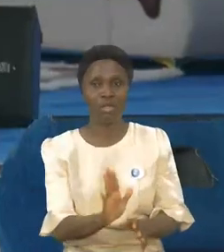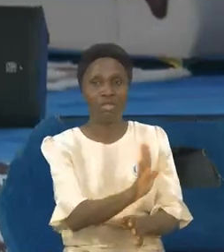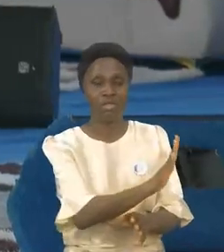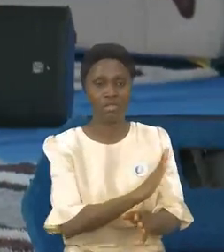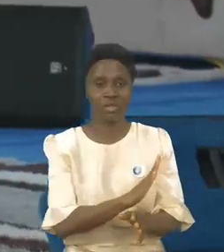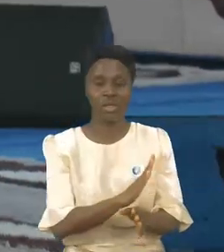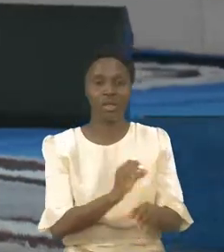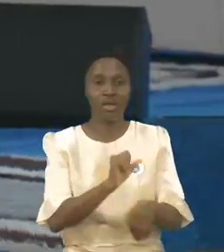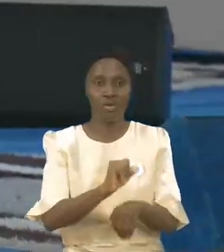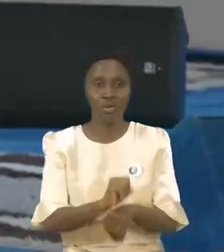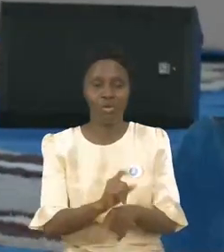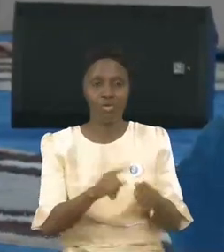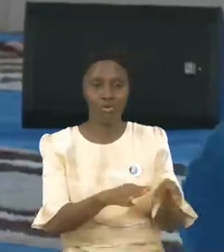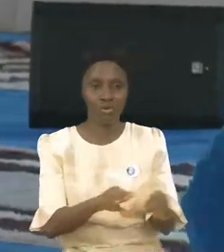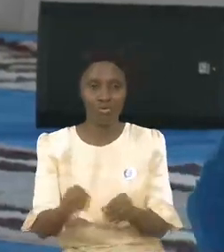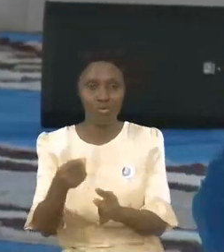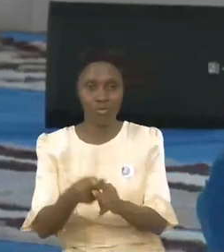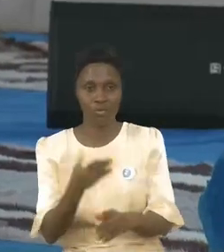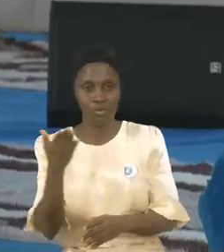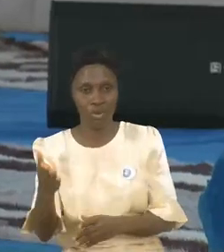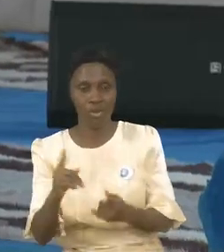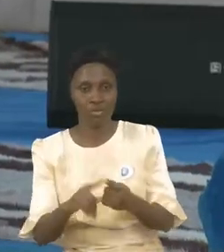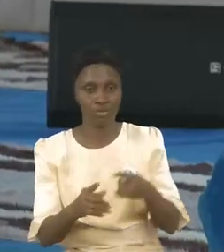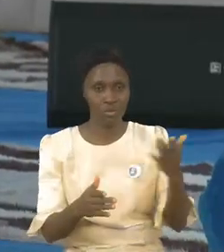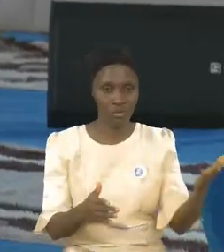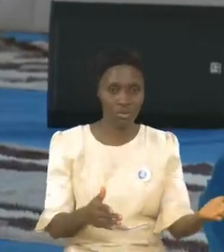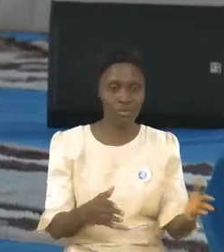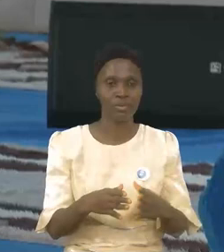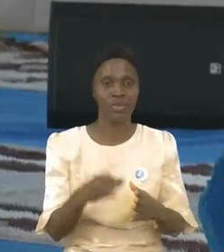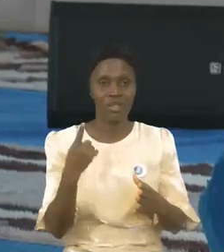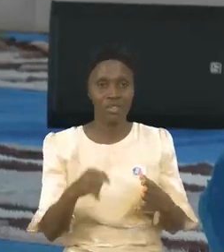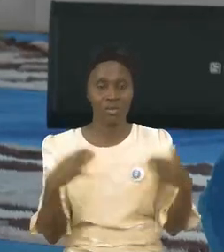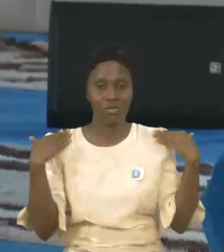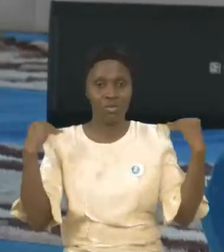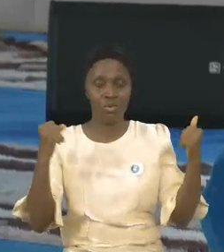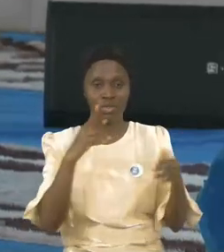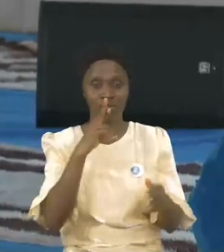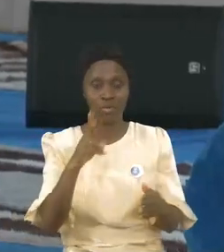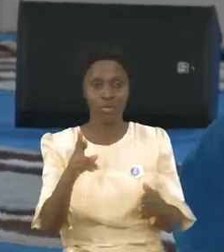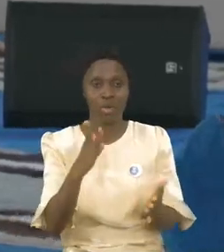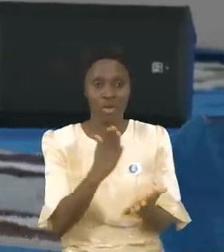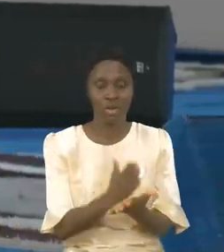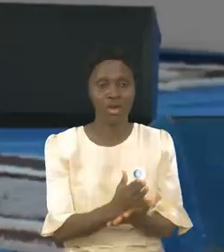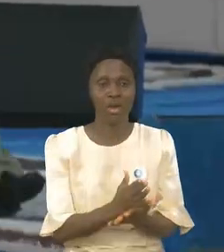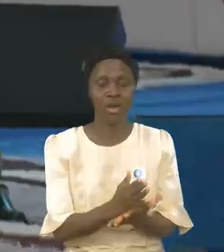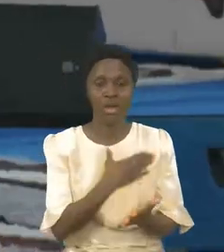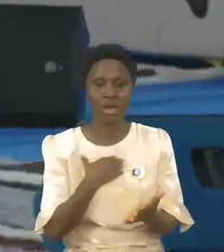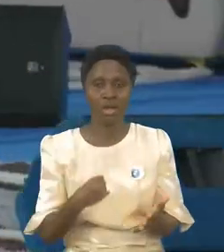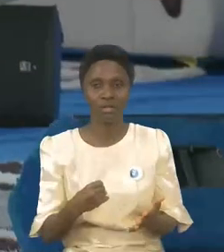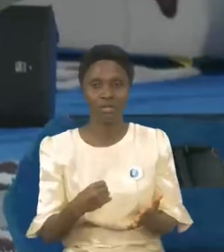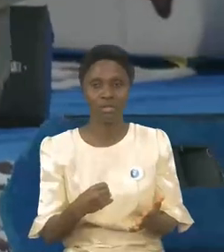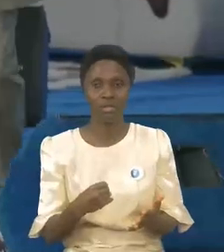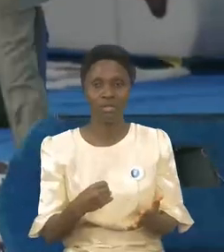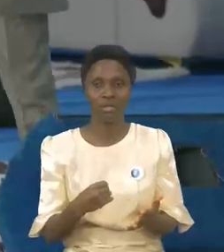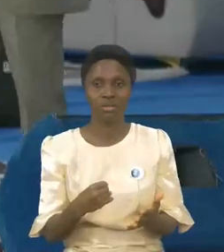ils ont perdu leur vitesse, ils ont perdu leur habileté, leur agilité de se déplacer d'ici